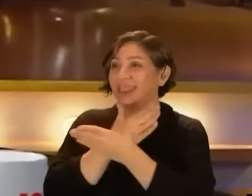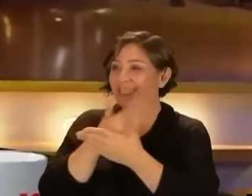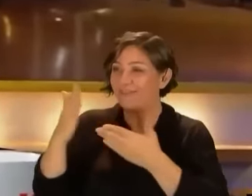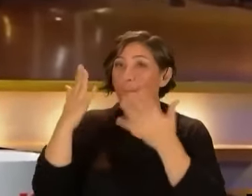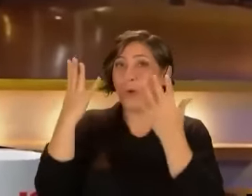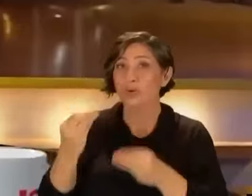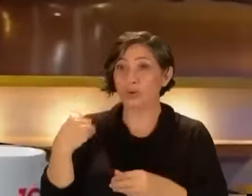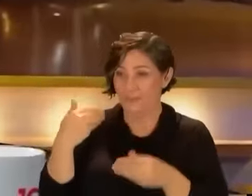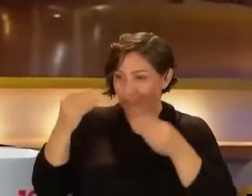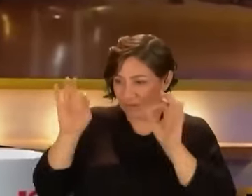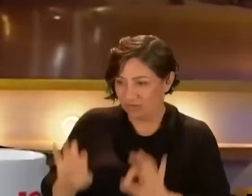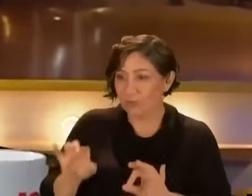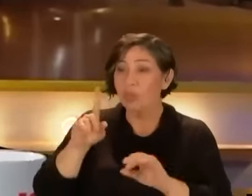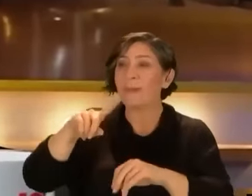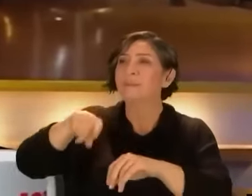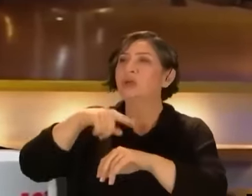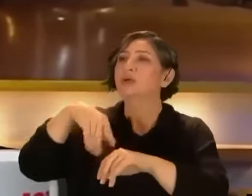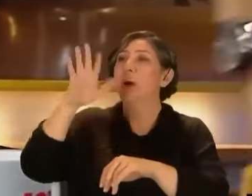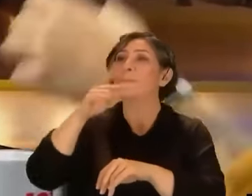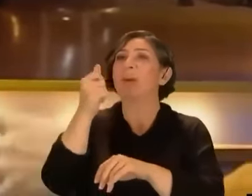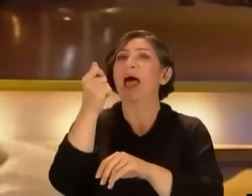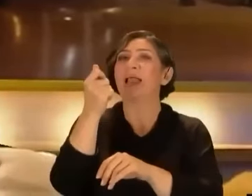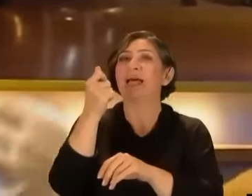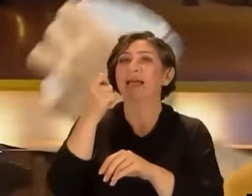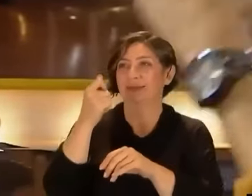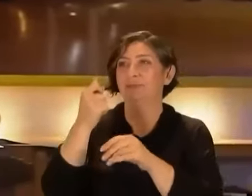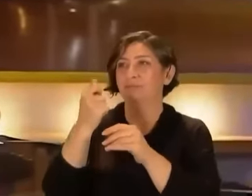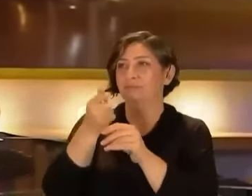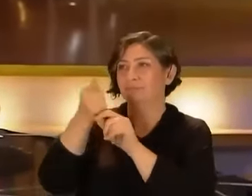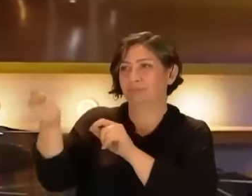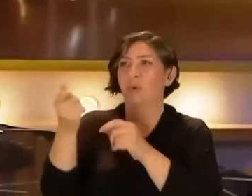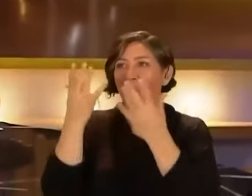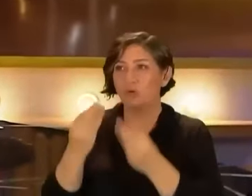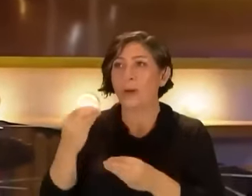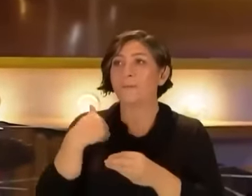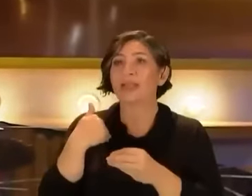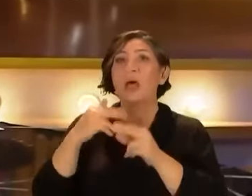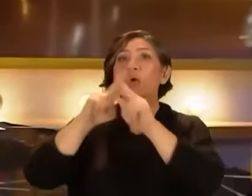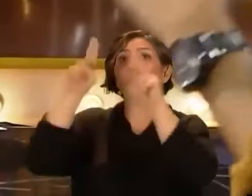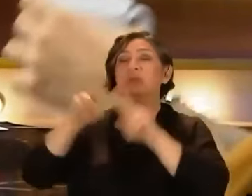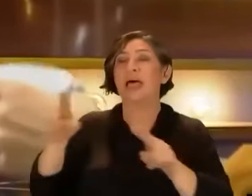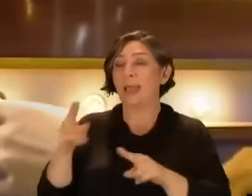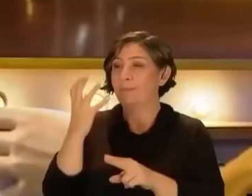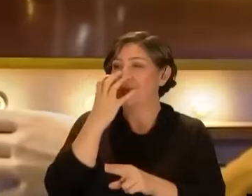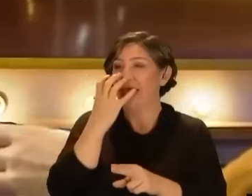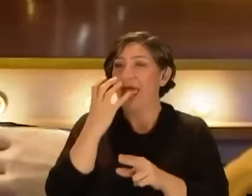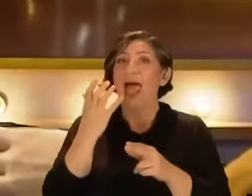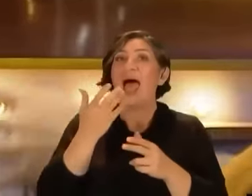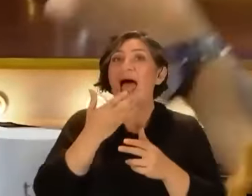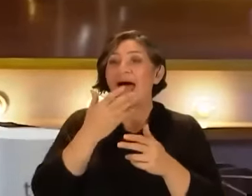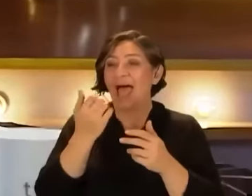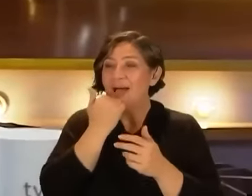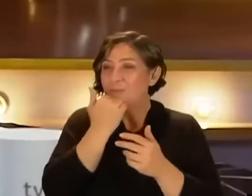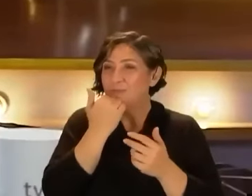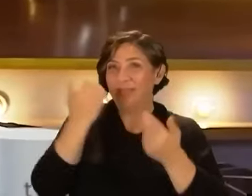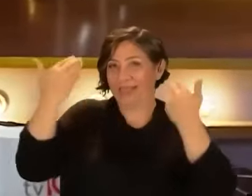ettiği dönemde geldim. Ama onlar bir süre sonra artık paralı kanala yani dekoderli kanala kaymıştı. Ben de ulusal kanallara beklenen erotik yıldızı benim